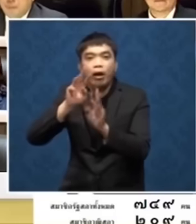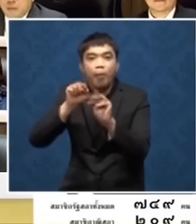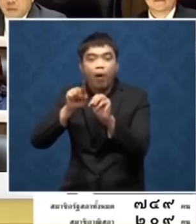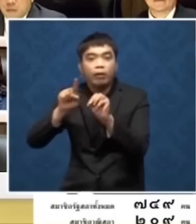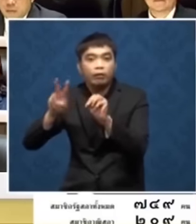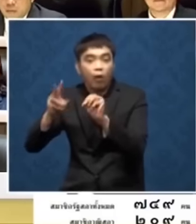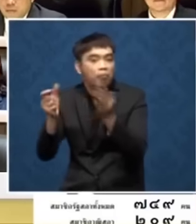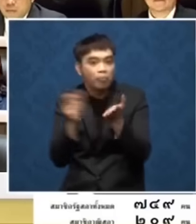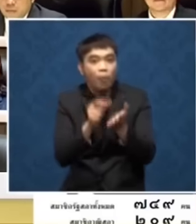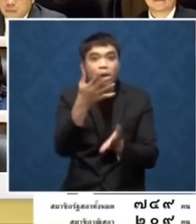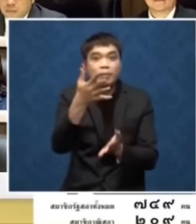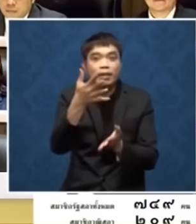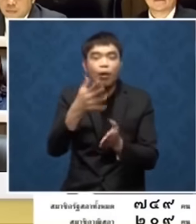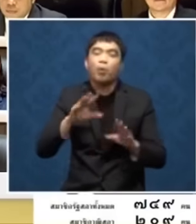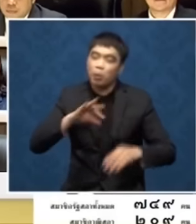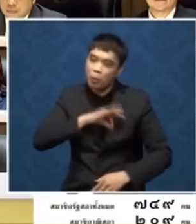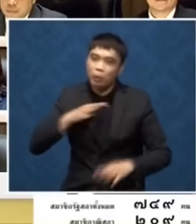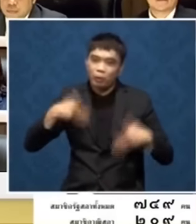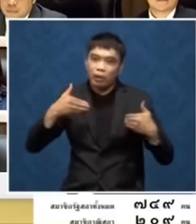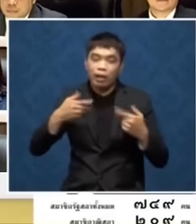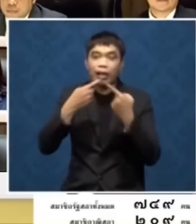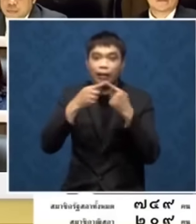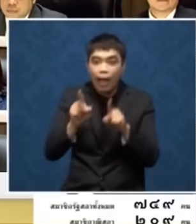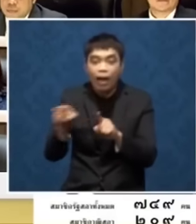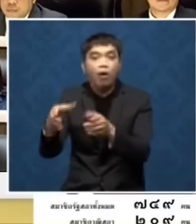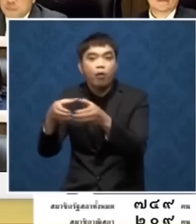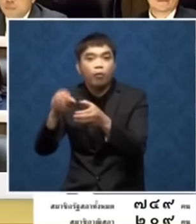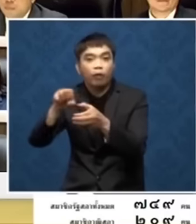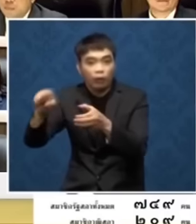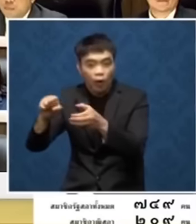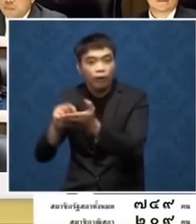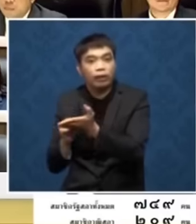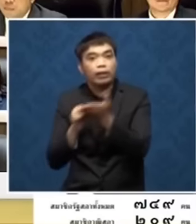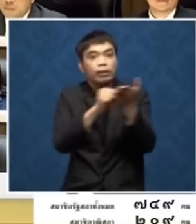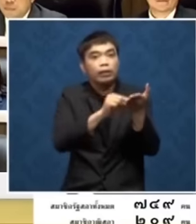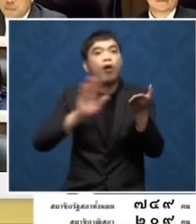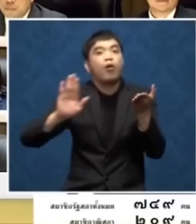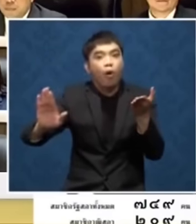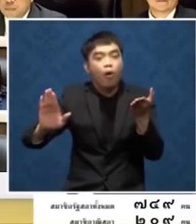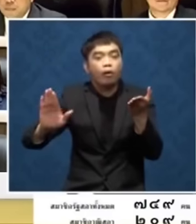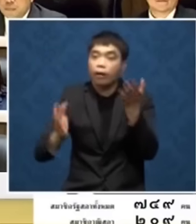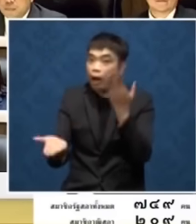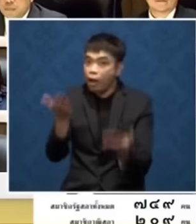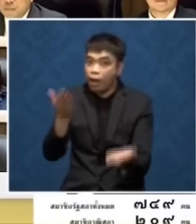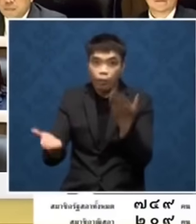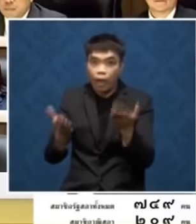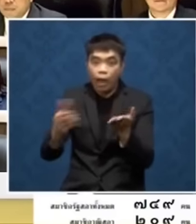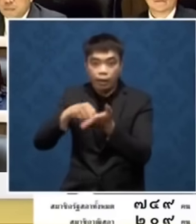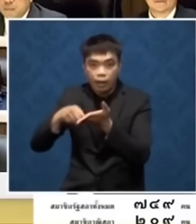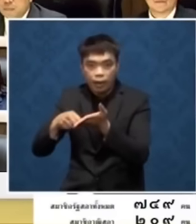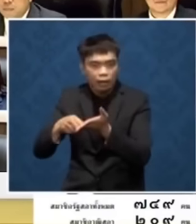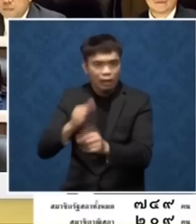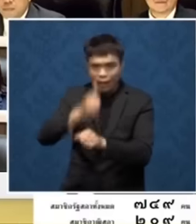แต่ท่านบอกว่าถ้าพรรคการเมืองที่ท่านสังกัดอยู่จะยื่นแก้ไขเรื่องนี้เป็นเรื่องของพรรคการเมืองเป็นเรื่องของสภาไ